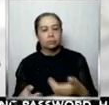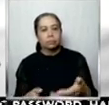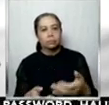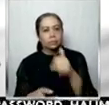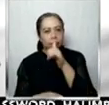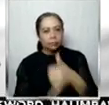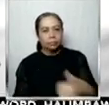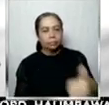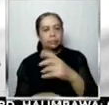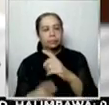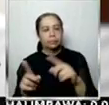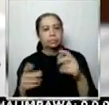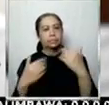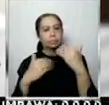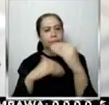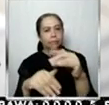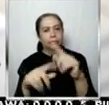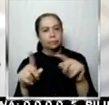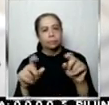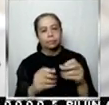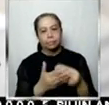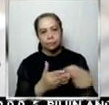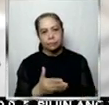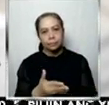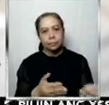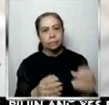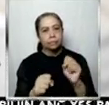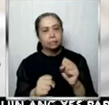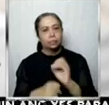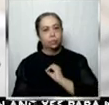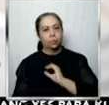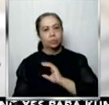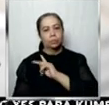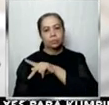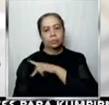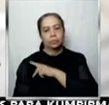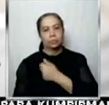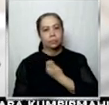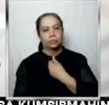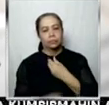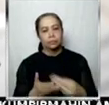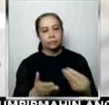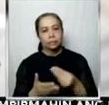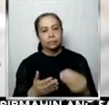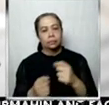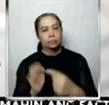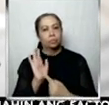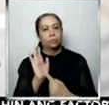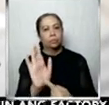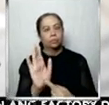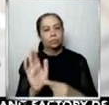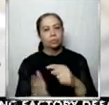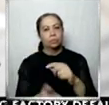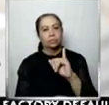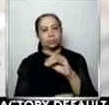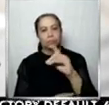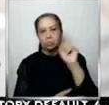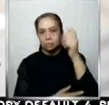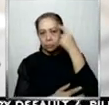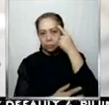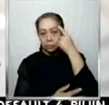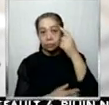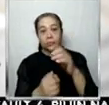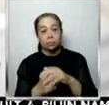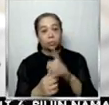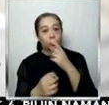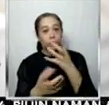May limitasyon din sa pagbili ng alak na pansariling konsumo. Kailangan ding magpresenta ng valid government-issued ID ang mga